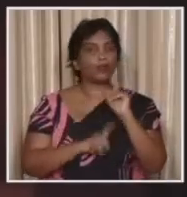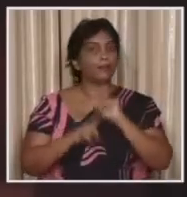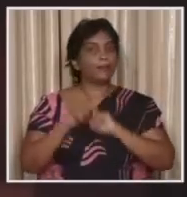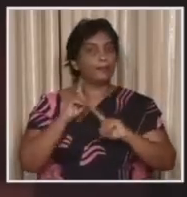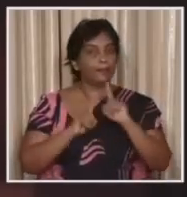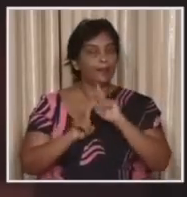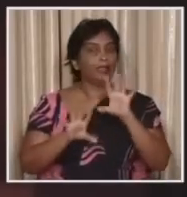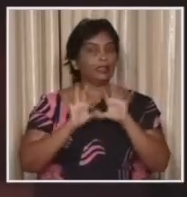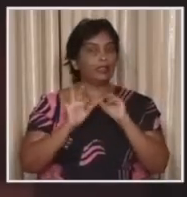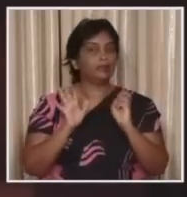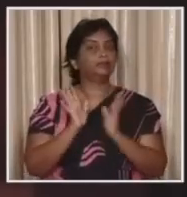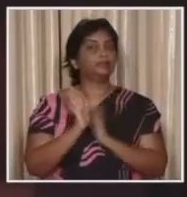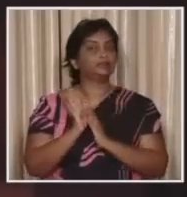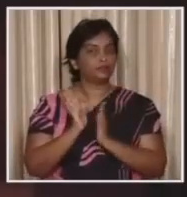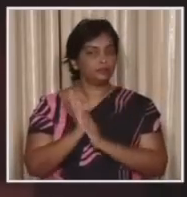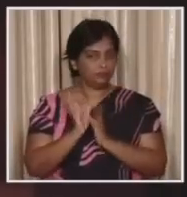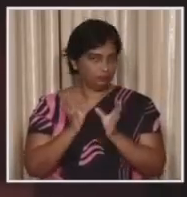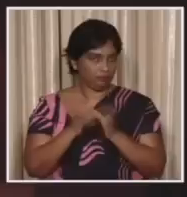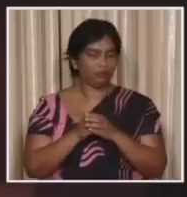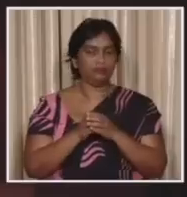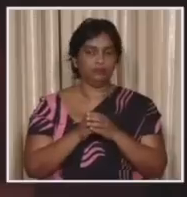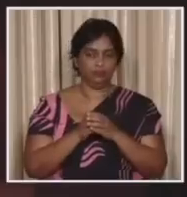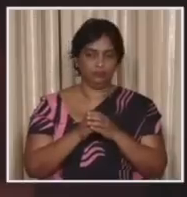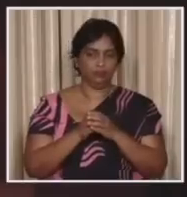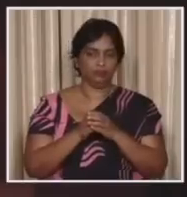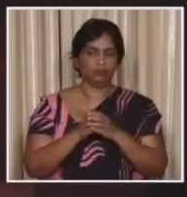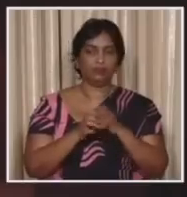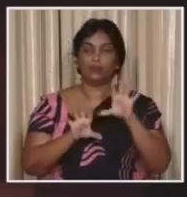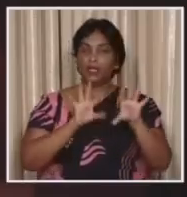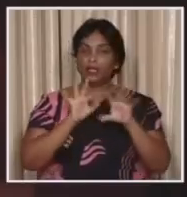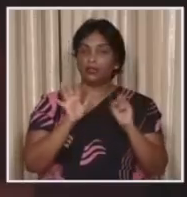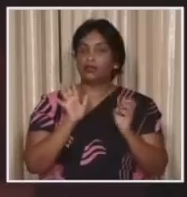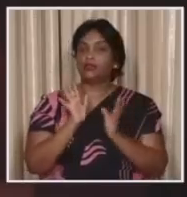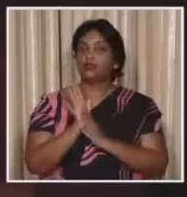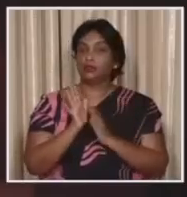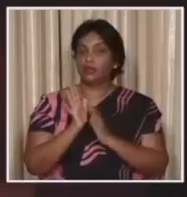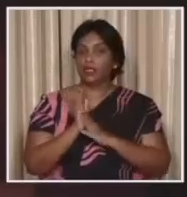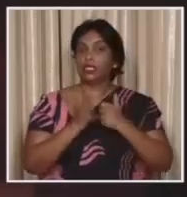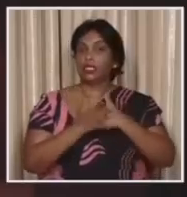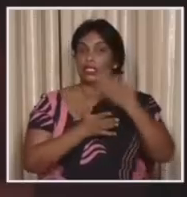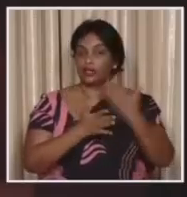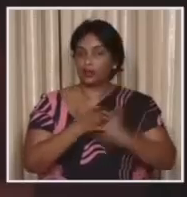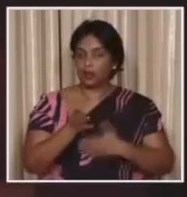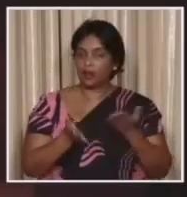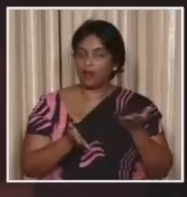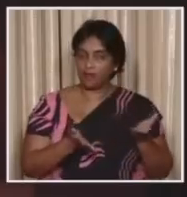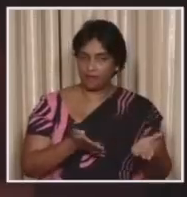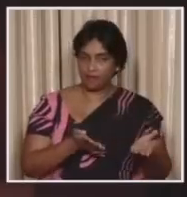පාර්ලිමේන්තුවේ තීරීම්කාරක සභාවක් පැවැත්වුවා. තීරීම්කාරක සභාව වාර්තාවක් තියෙනවා.